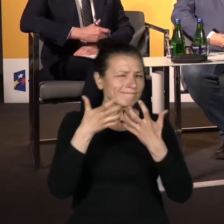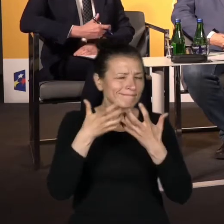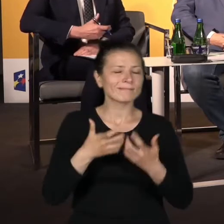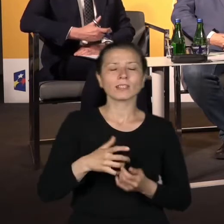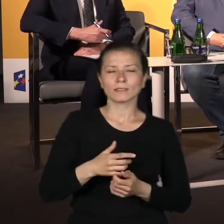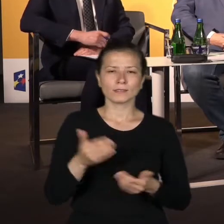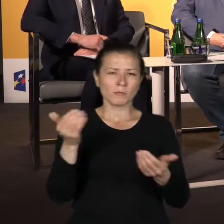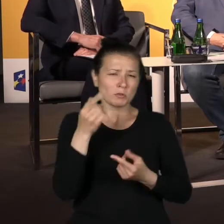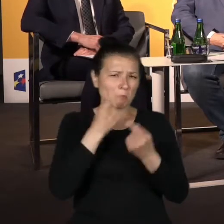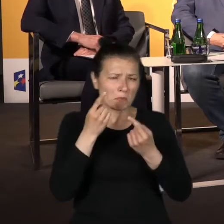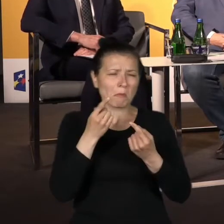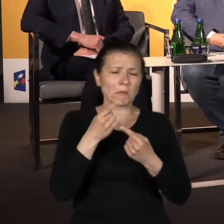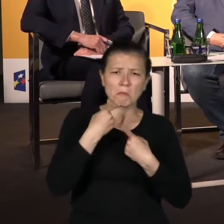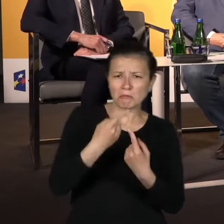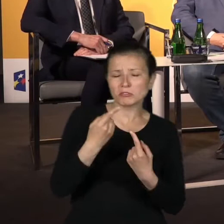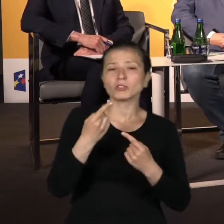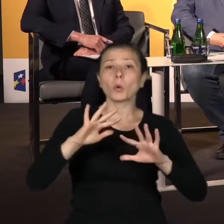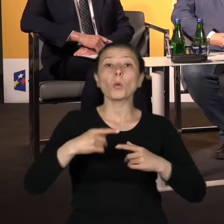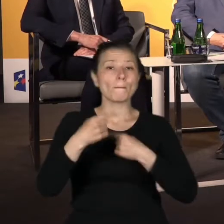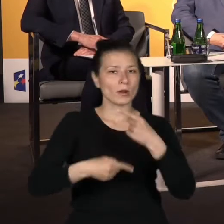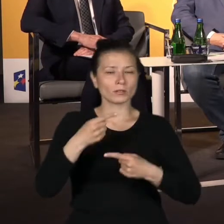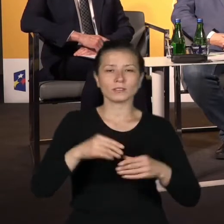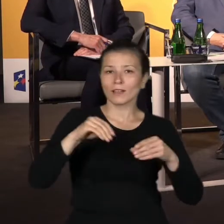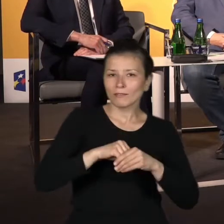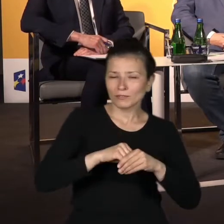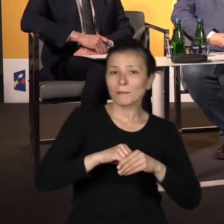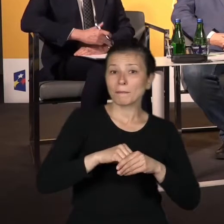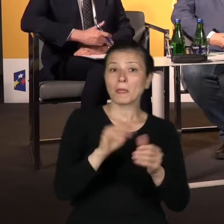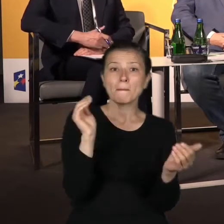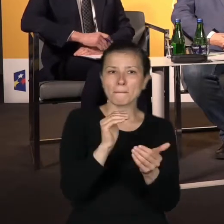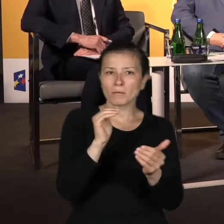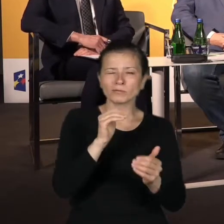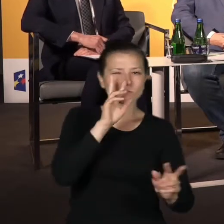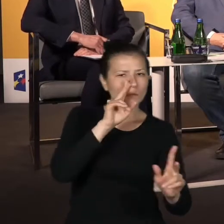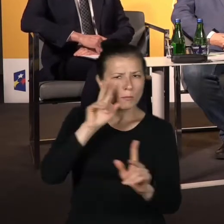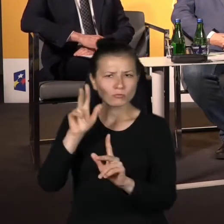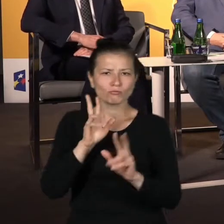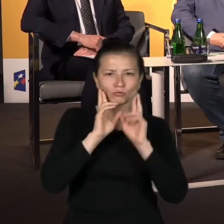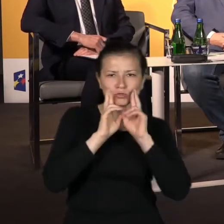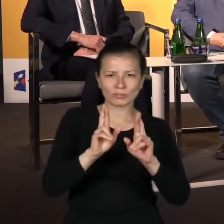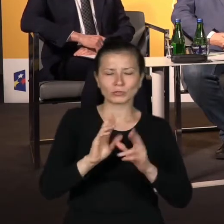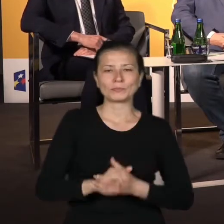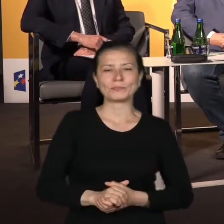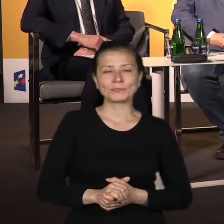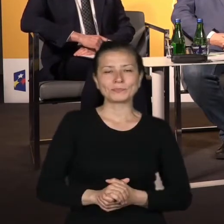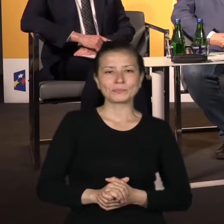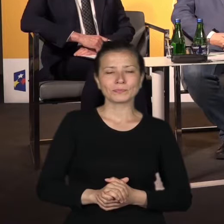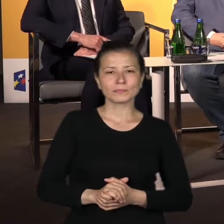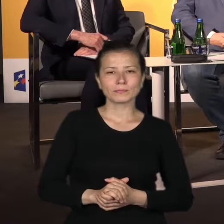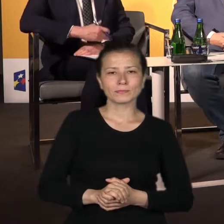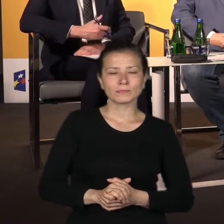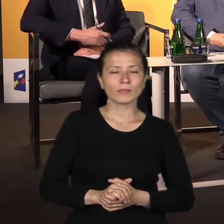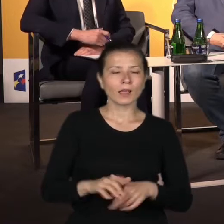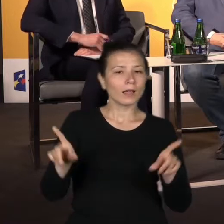jest to pewien proces. To jest proces, na który składa się zdolność do postrzegania rzeczywistości. To jest